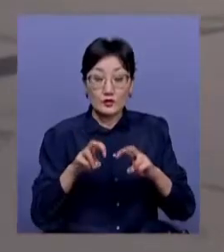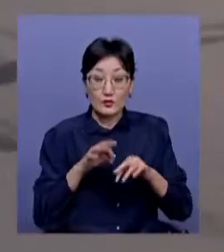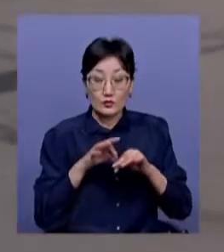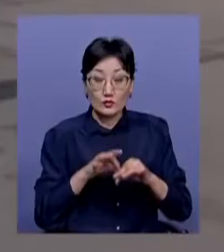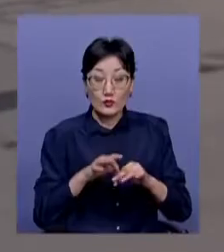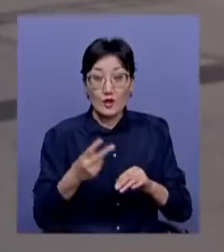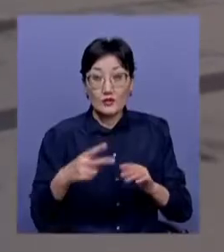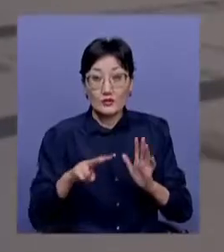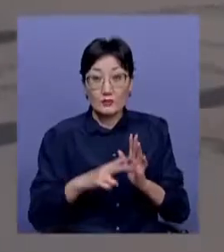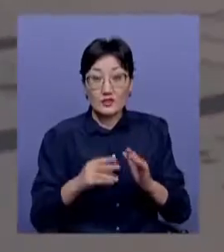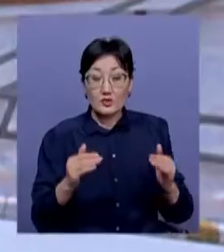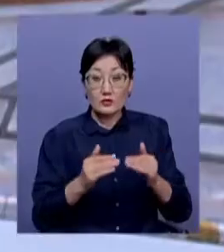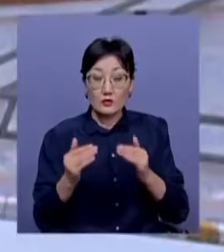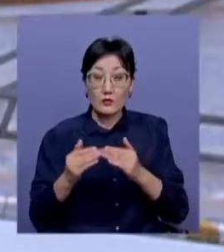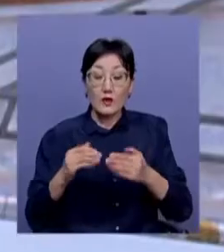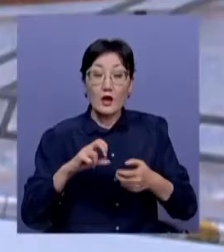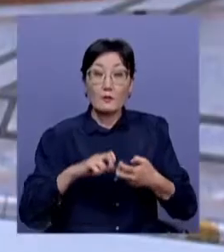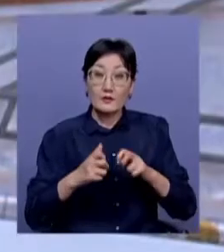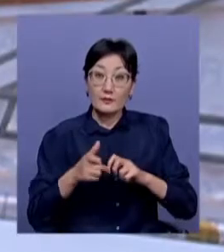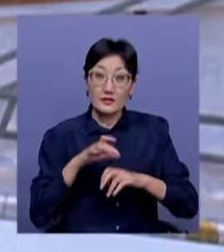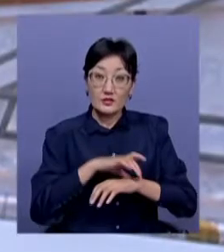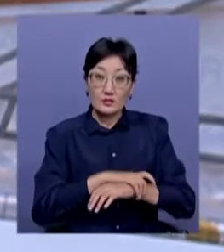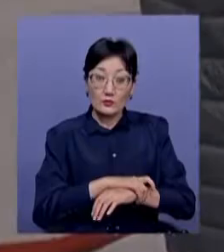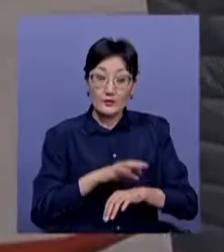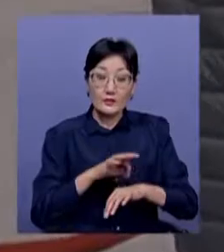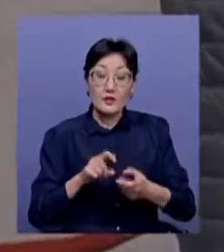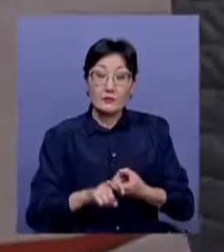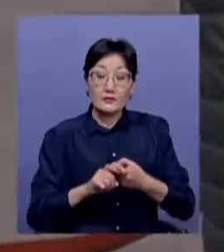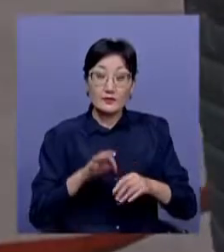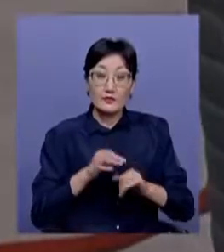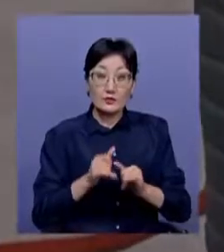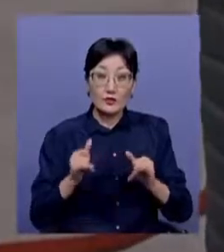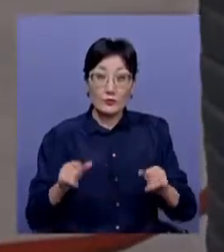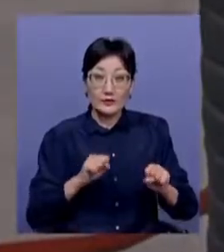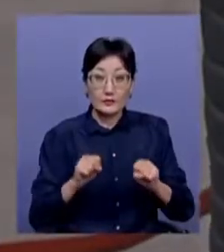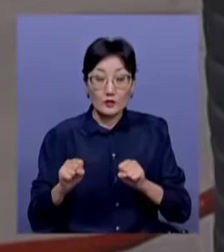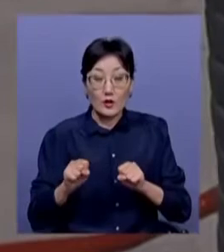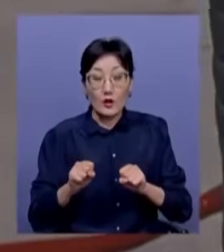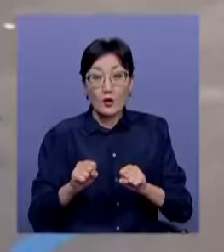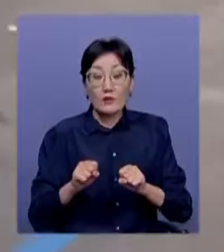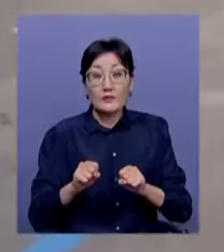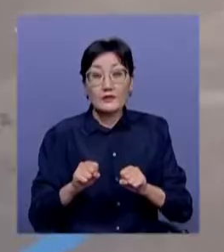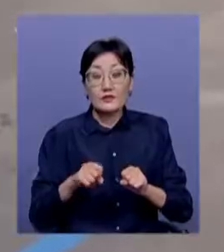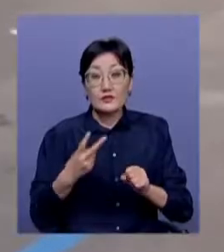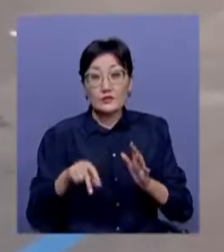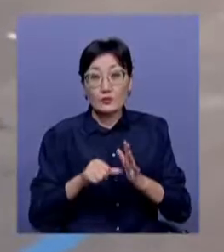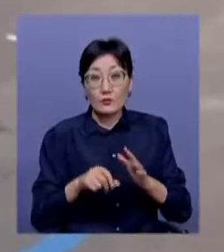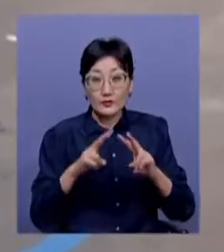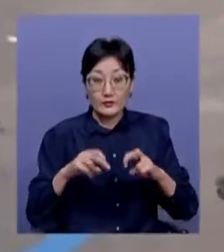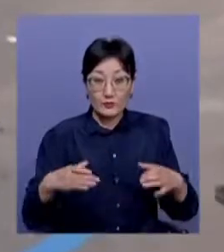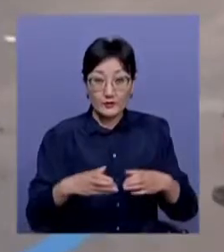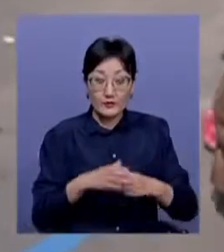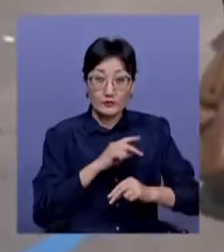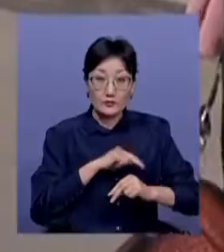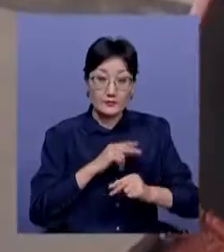жүргізіліп, 27 нысанда олқылықтар анықталған. Коронавирустың таралуын болдырмау мақсатында қала аумағында 26 мониторингтік топ